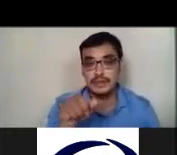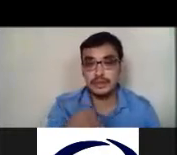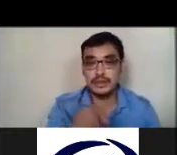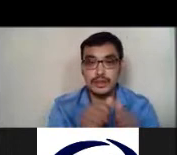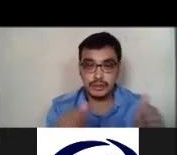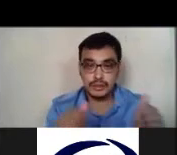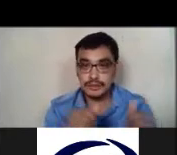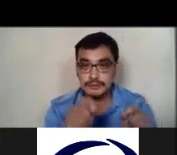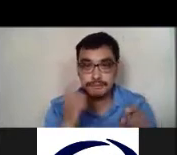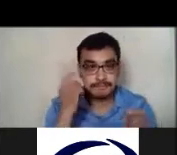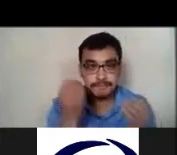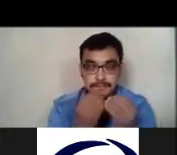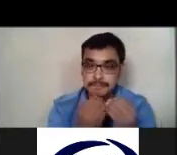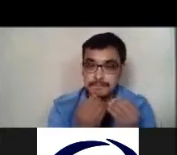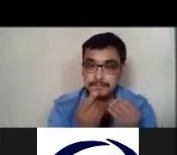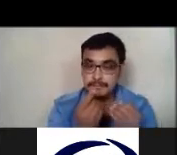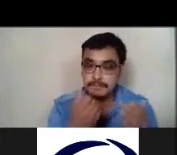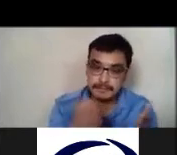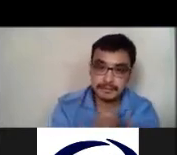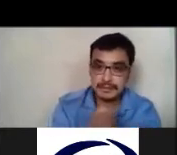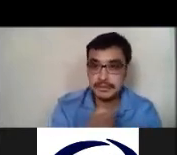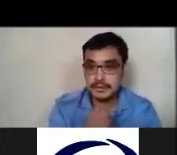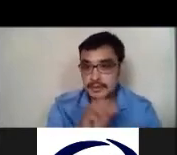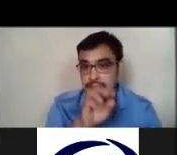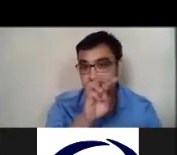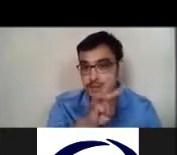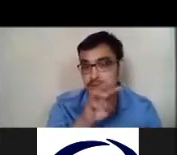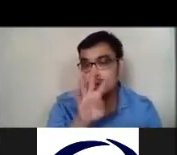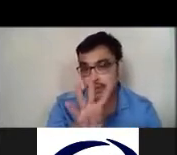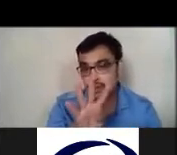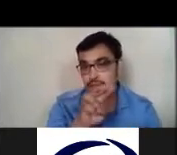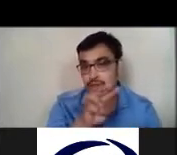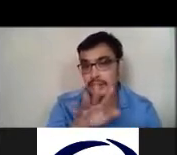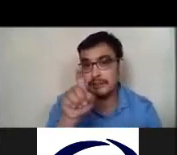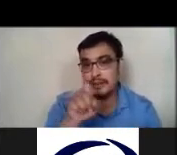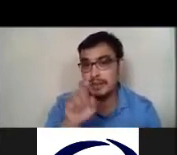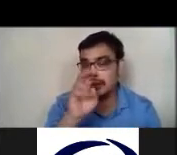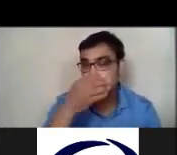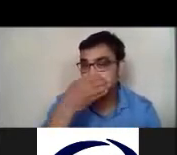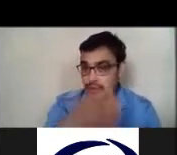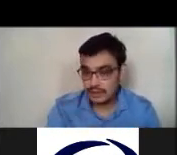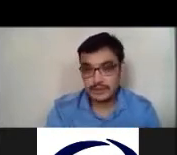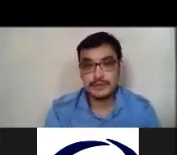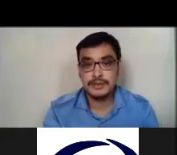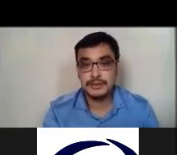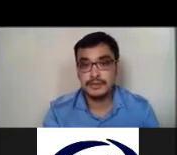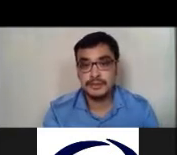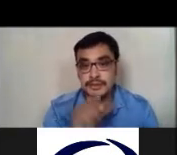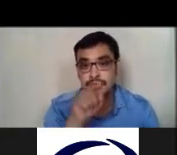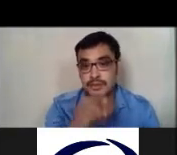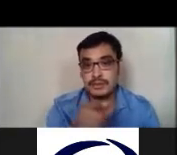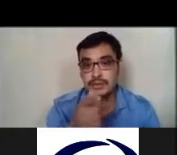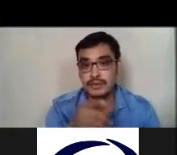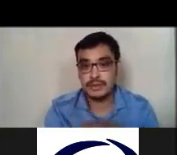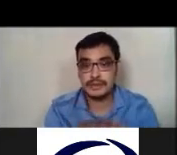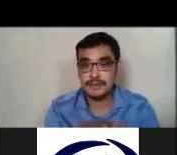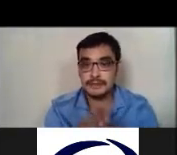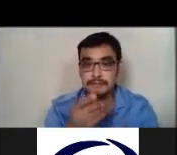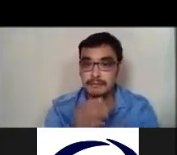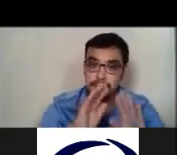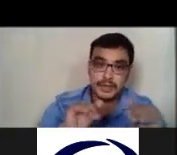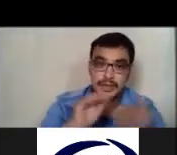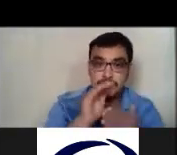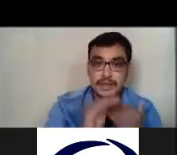गर्दाखेरि झन्डै तपाईँको 34-35% हुन्छ, त्यो चाहिँ एकदमै सिग्निफिकेन्ट डिप्रेसन